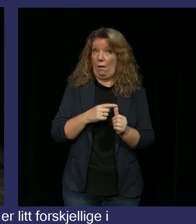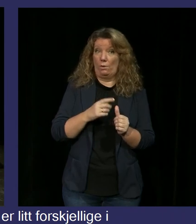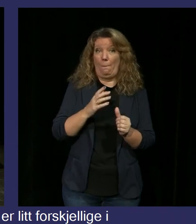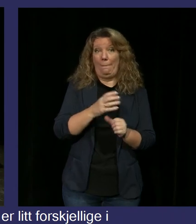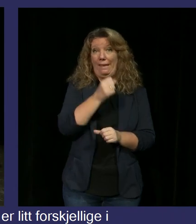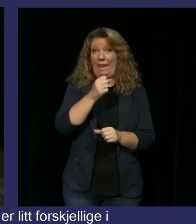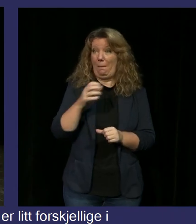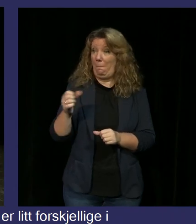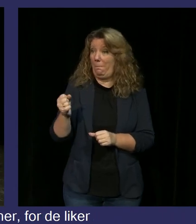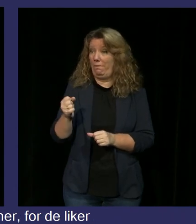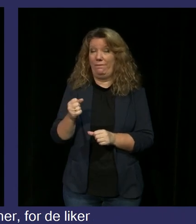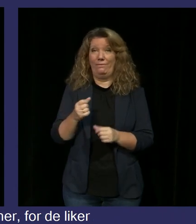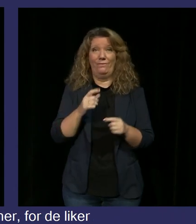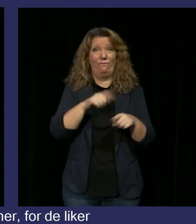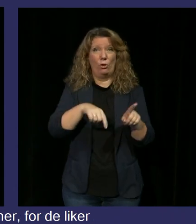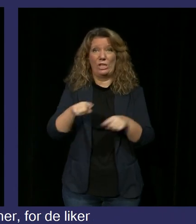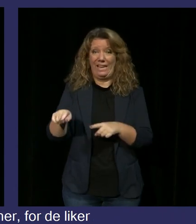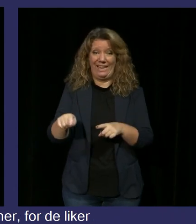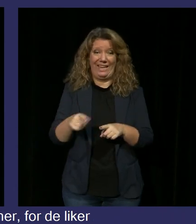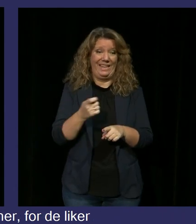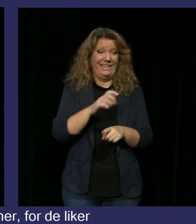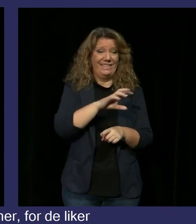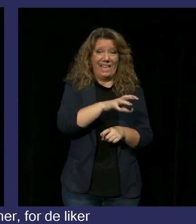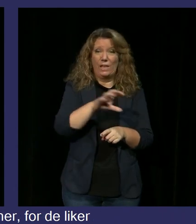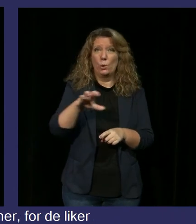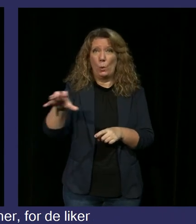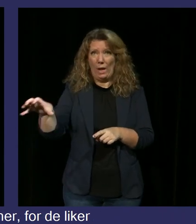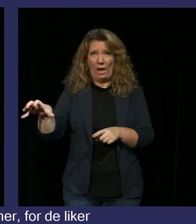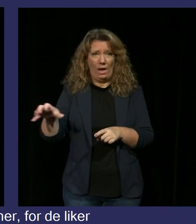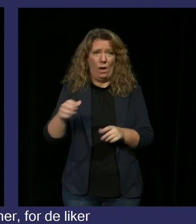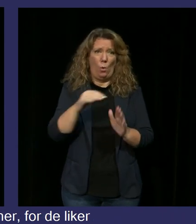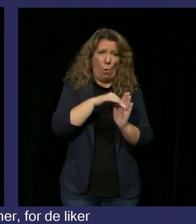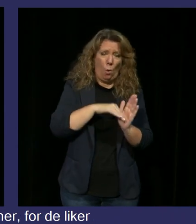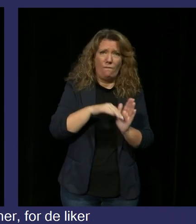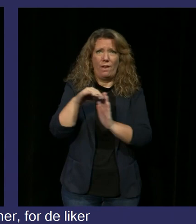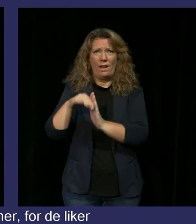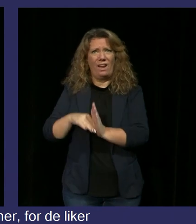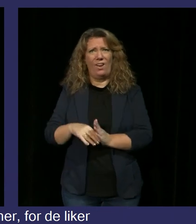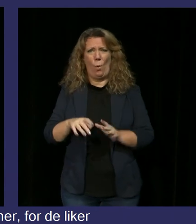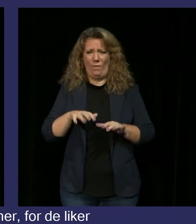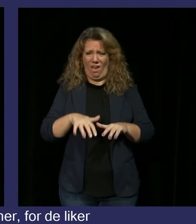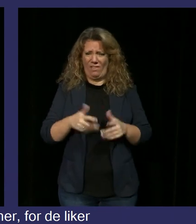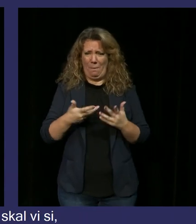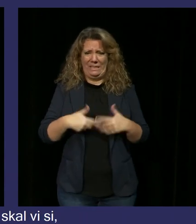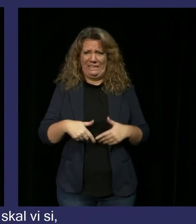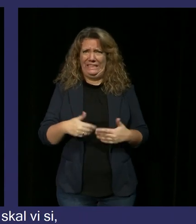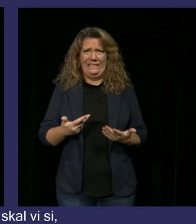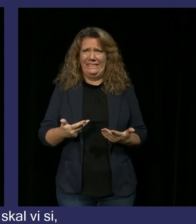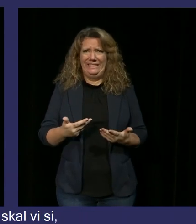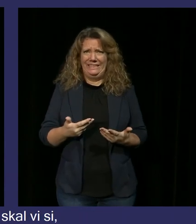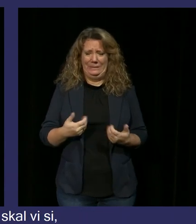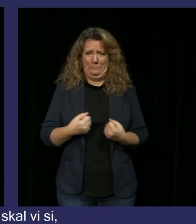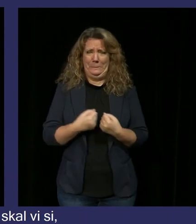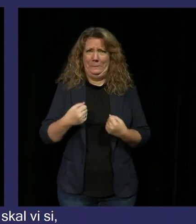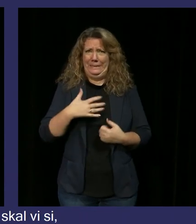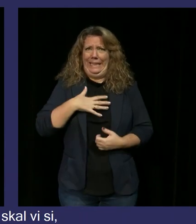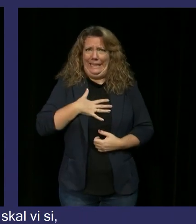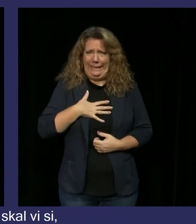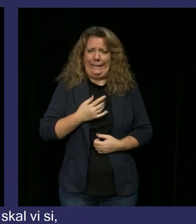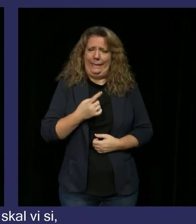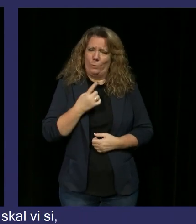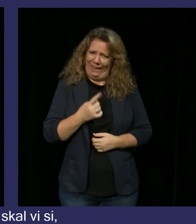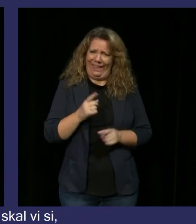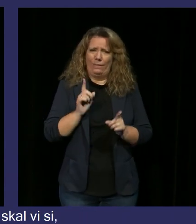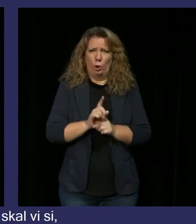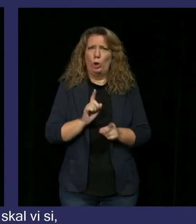forskjellige lover og sektorer, som jo skaper forvirring for datamaskiner, for de liker entydige begreper. Og så det noe